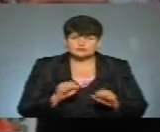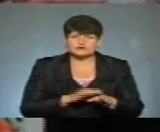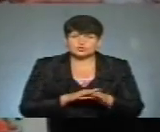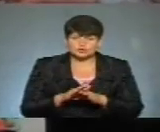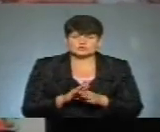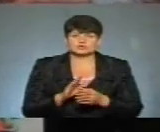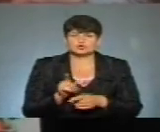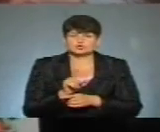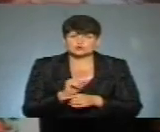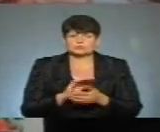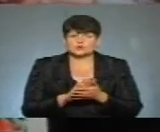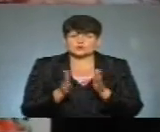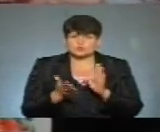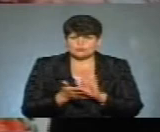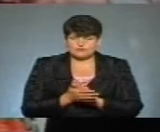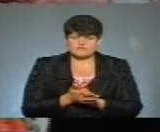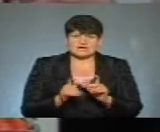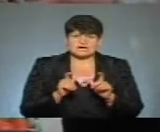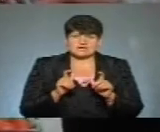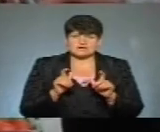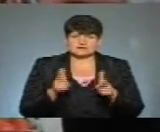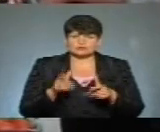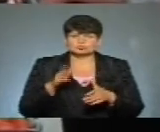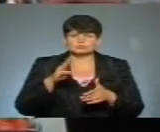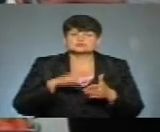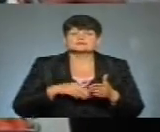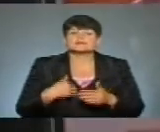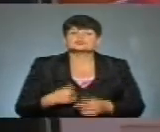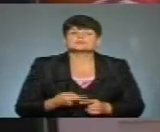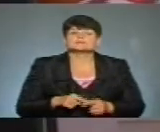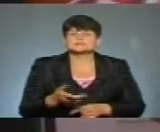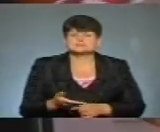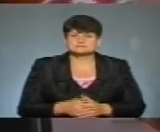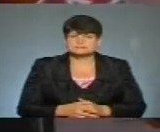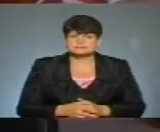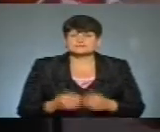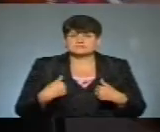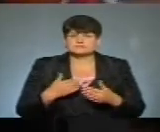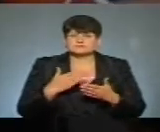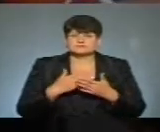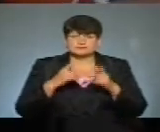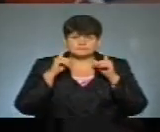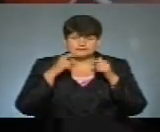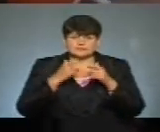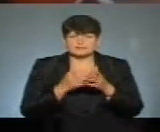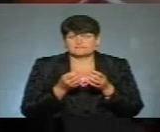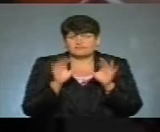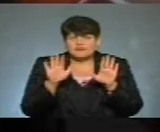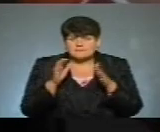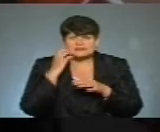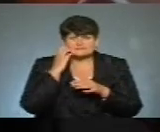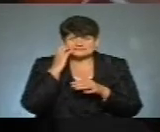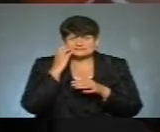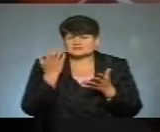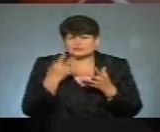умов карантину, які зараз діють в місті Тернополі. Бо будемо штрафувати, для чого вам цього? Та я мала маску, то яка це цілком випадково, що засвербіло, то я